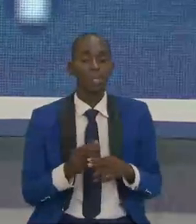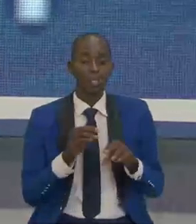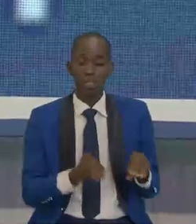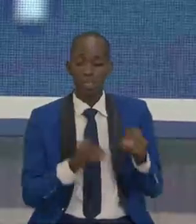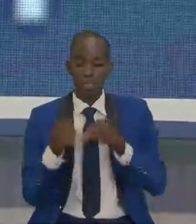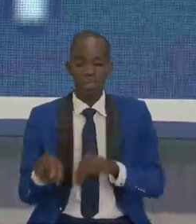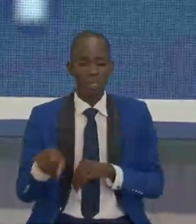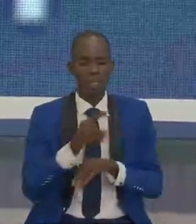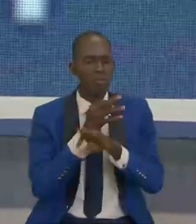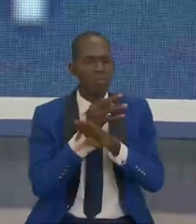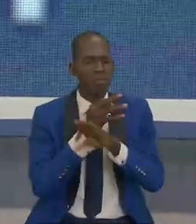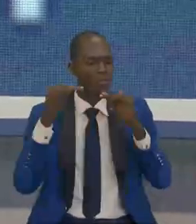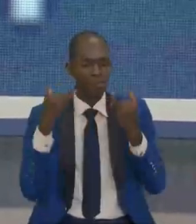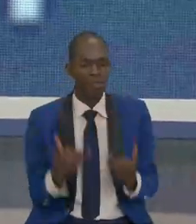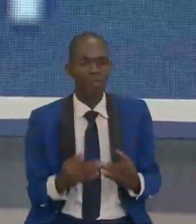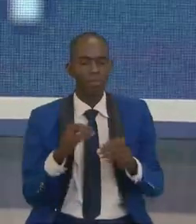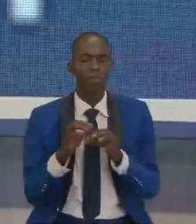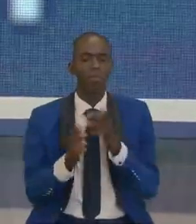Guéris-les maintenant.